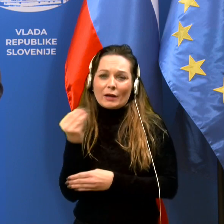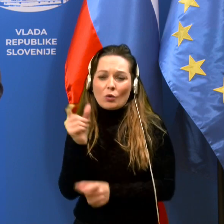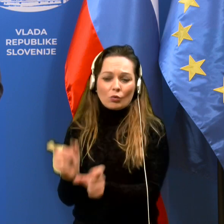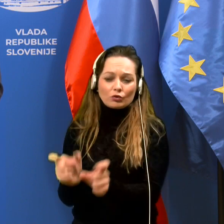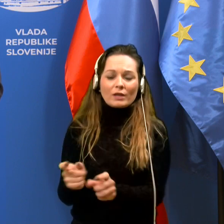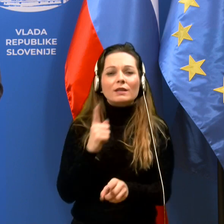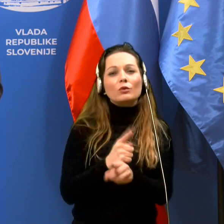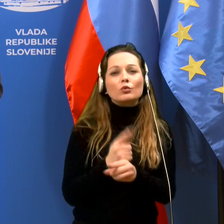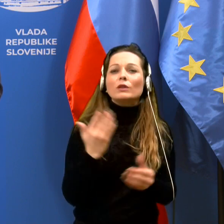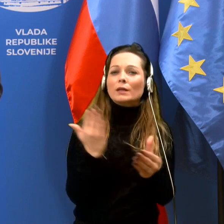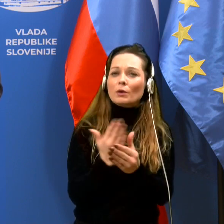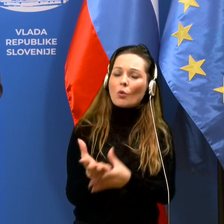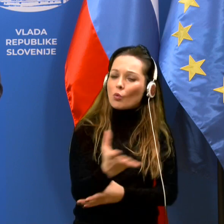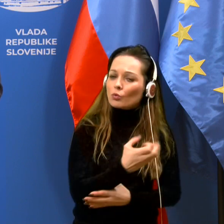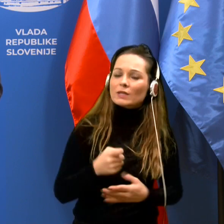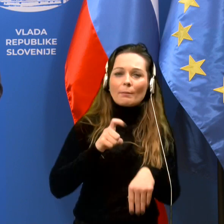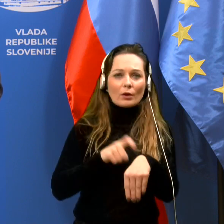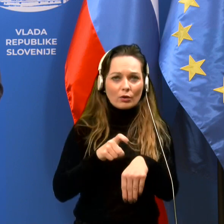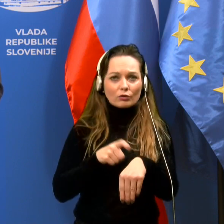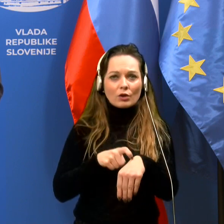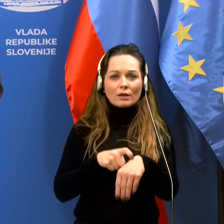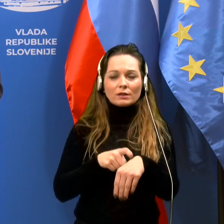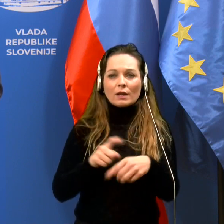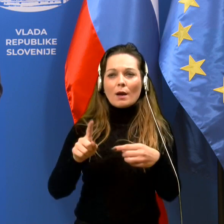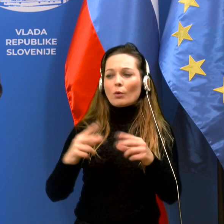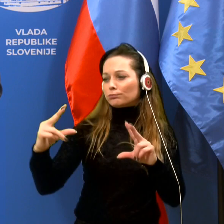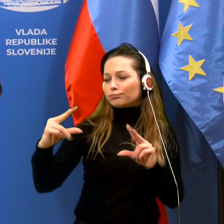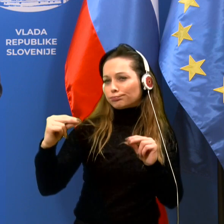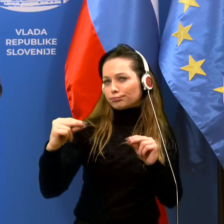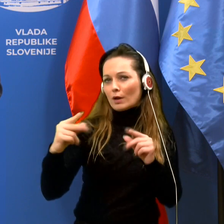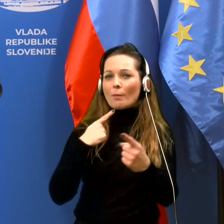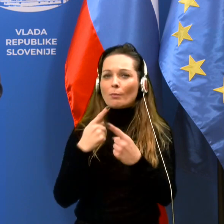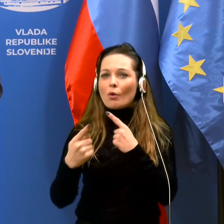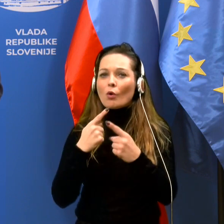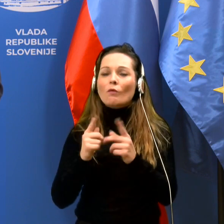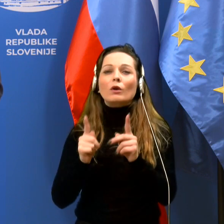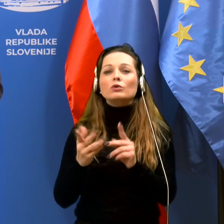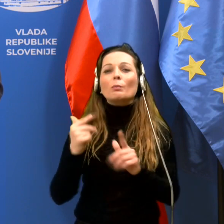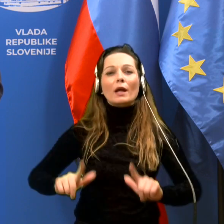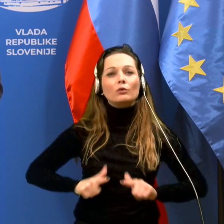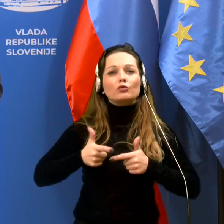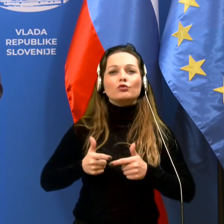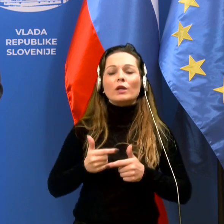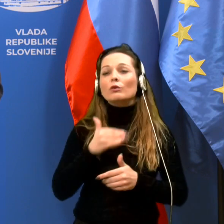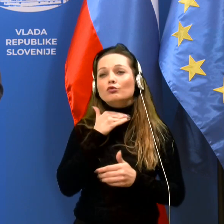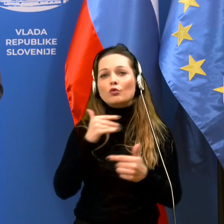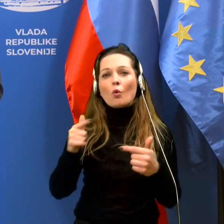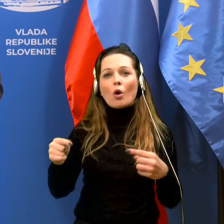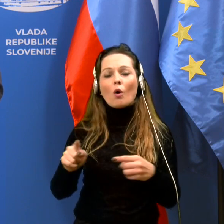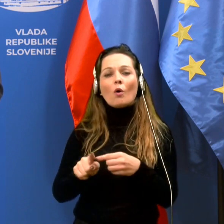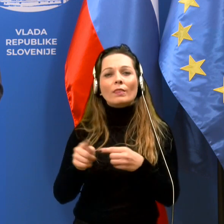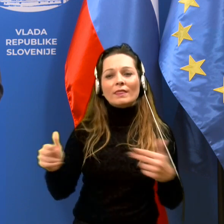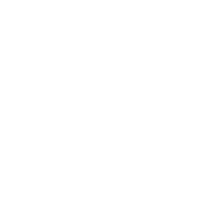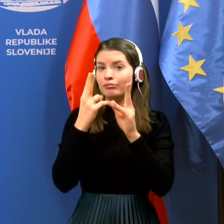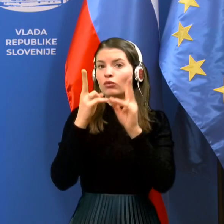Priporočamo, da si vzamejo čas, da se z učenci pogovorijo o doživljanju pouka na daljavo in o počutju ob vrnitvi